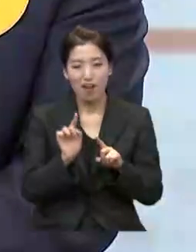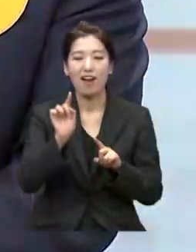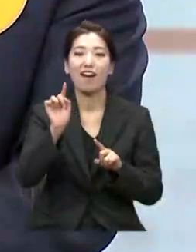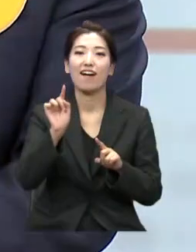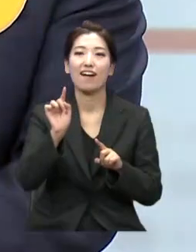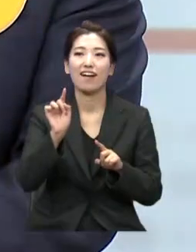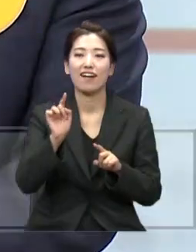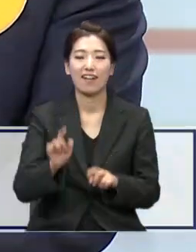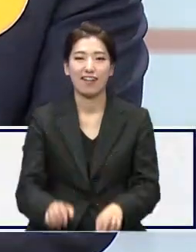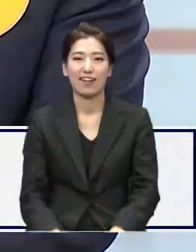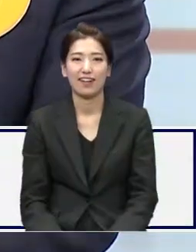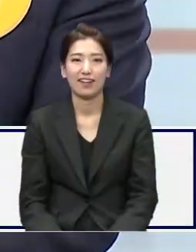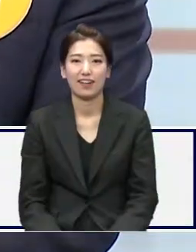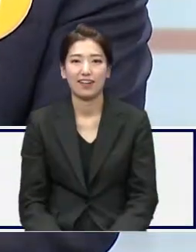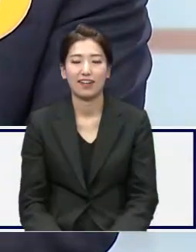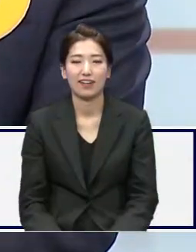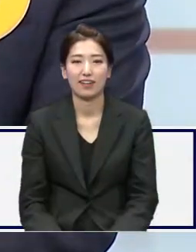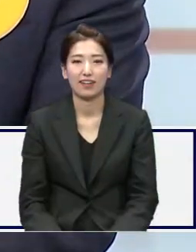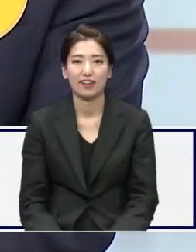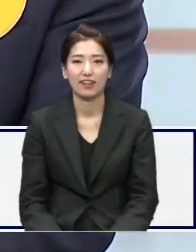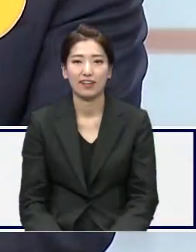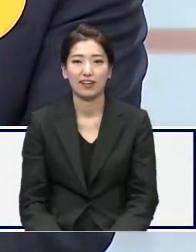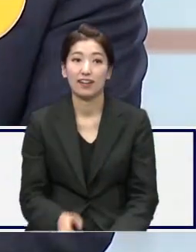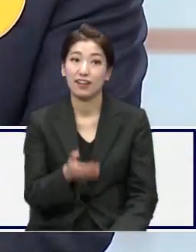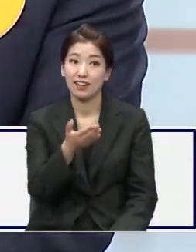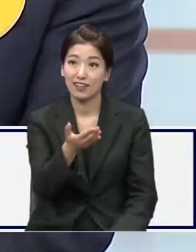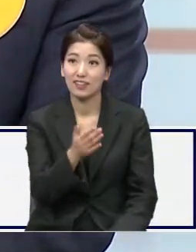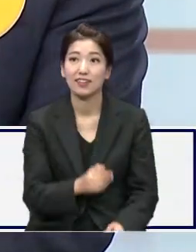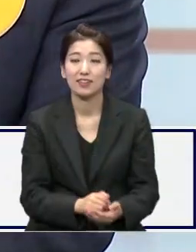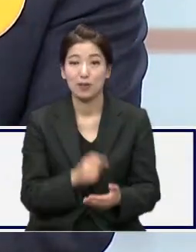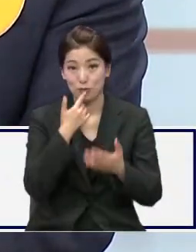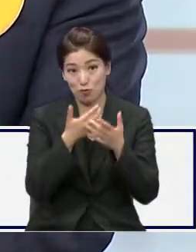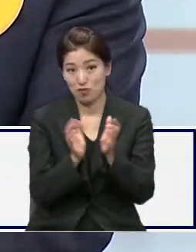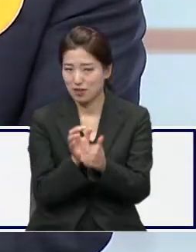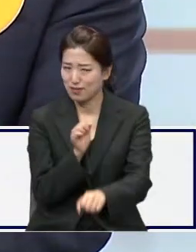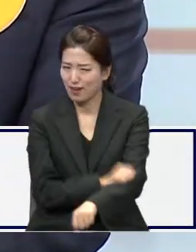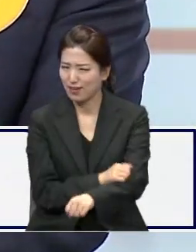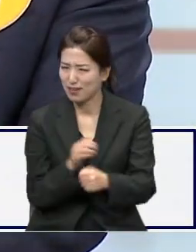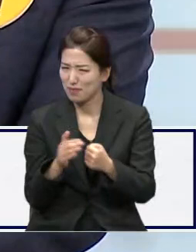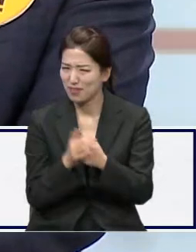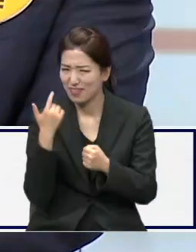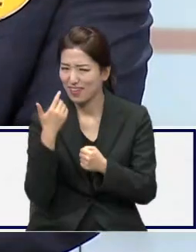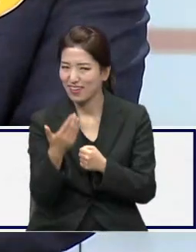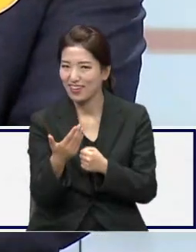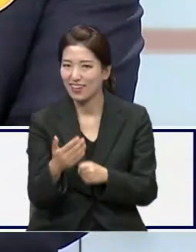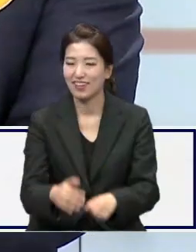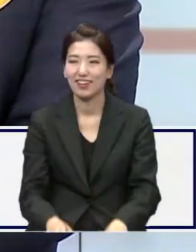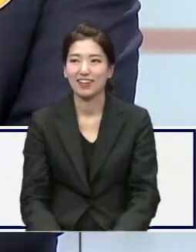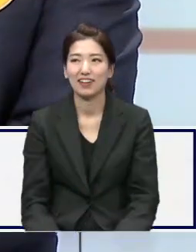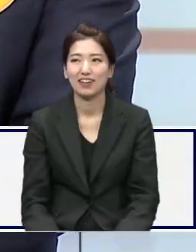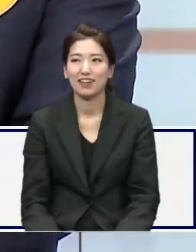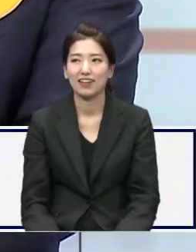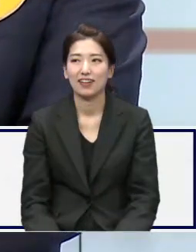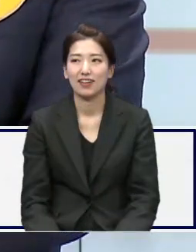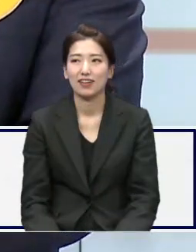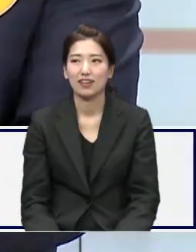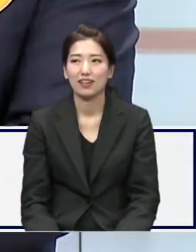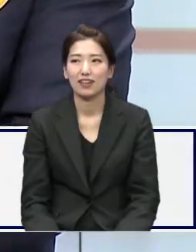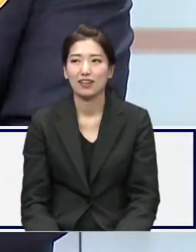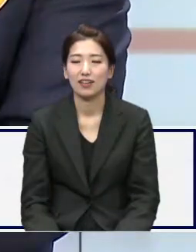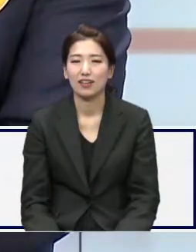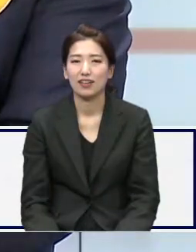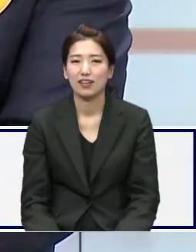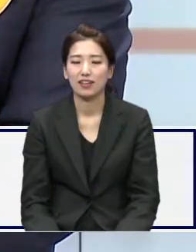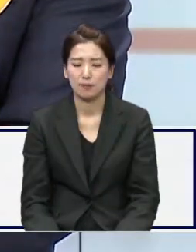지지율이 올랐다는 거 민주당이 잘한 걸까요 글쎄 뭐